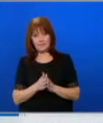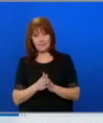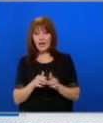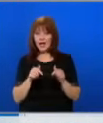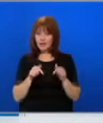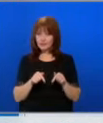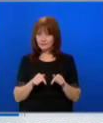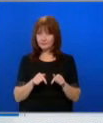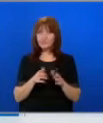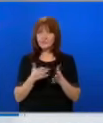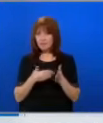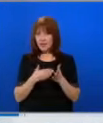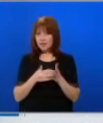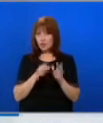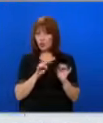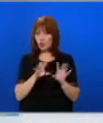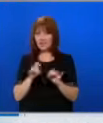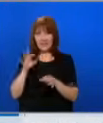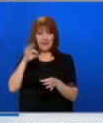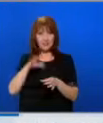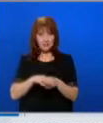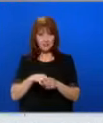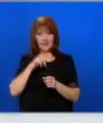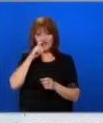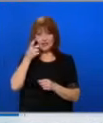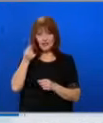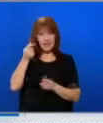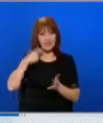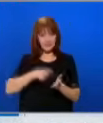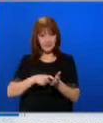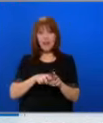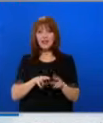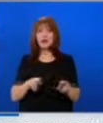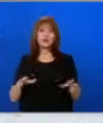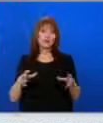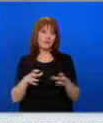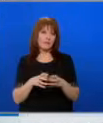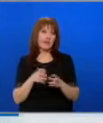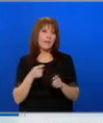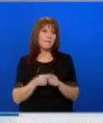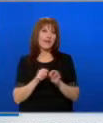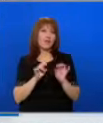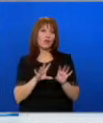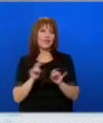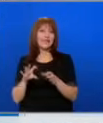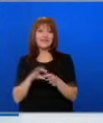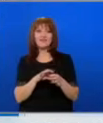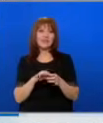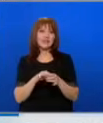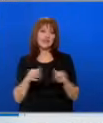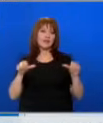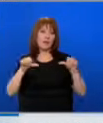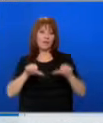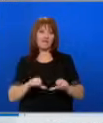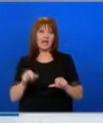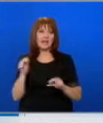А у нас вместо новини около гласуването на най-важния финансов закон в държавата, Народното събрание произвежда новини, свързани единствено с провалените